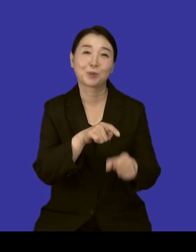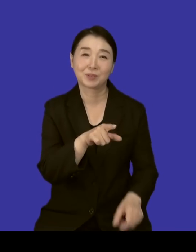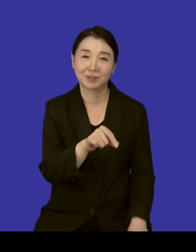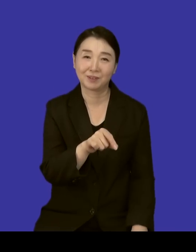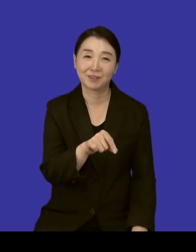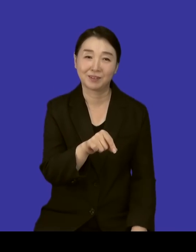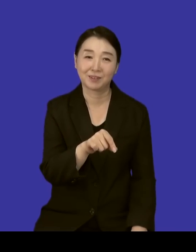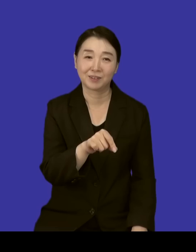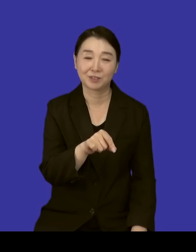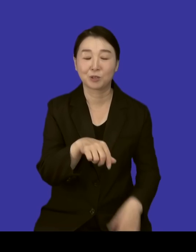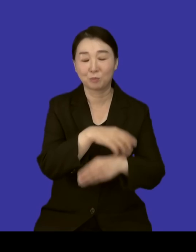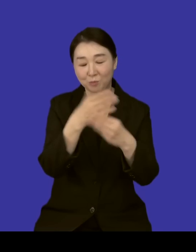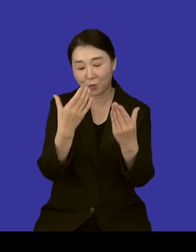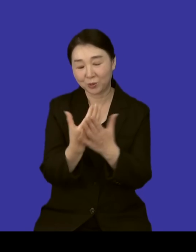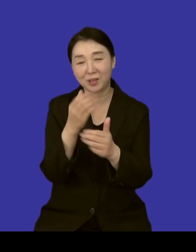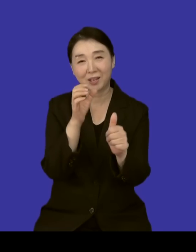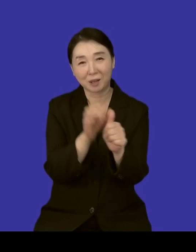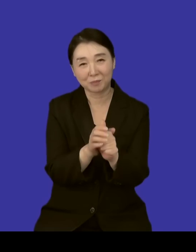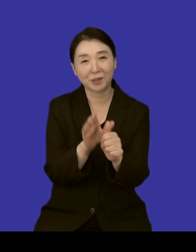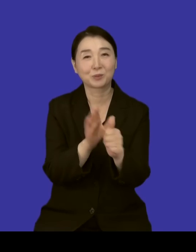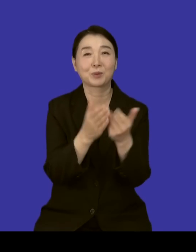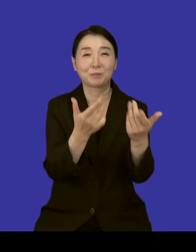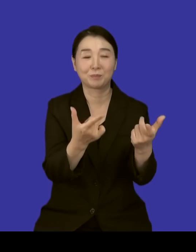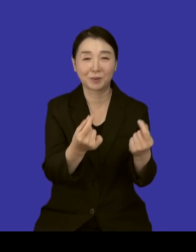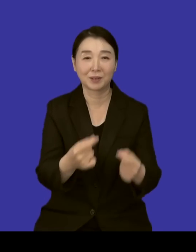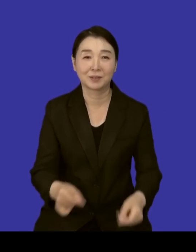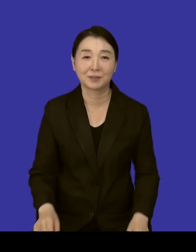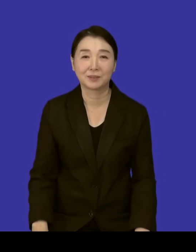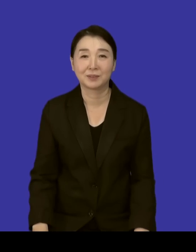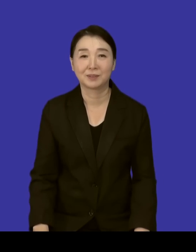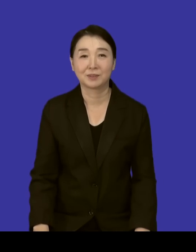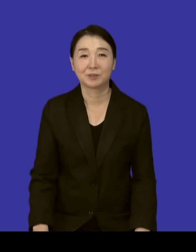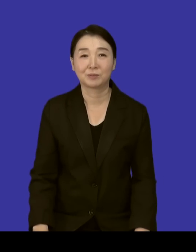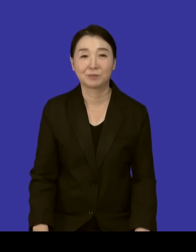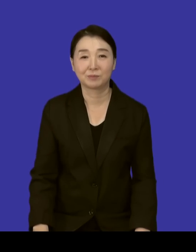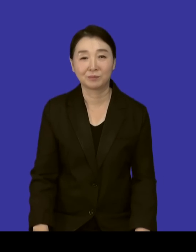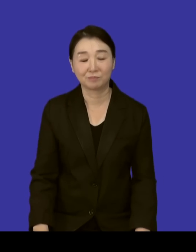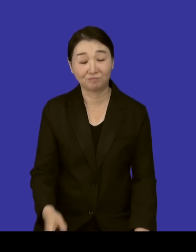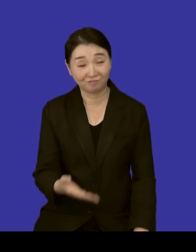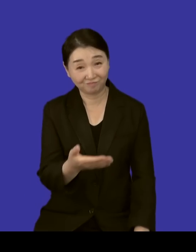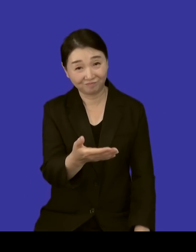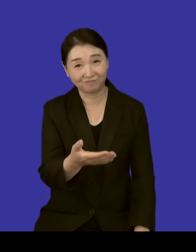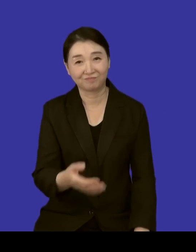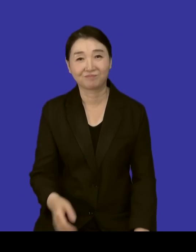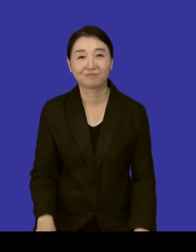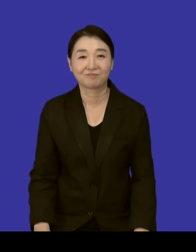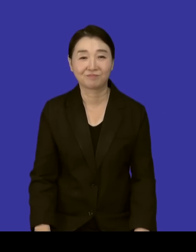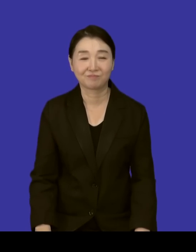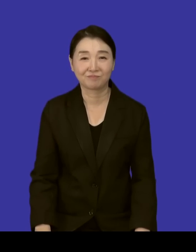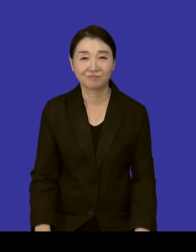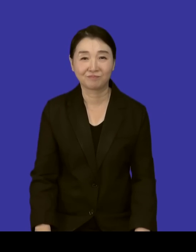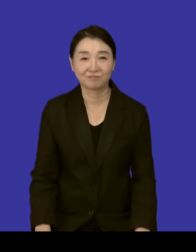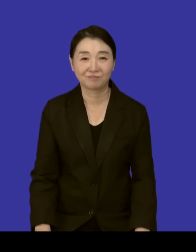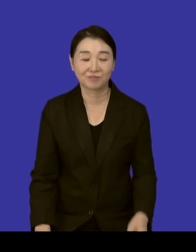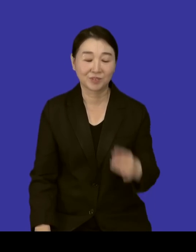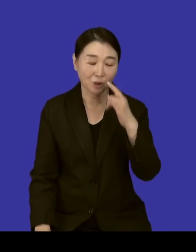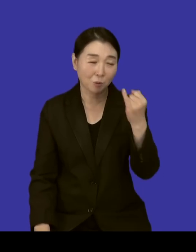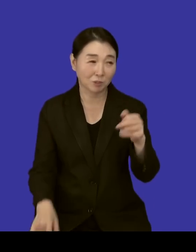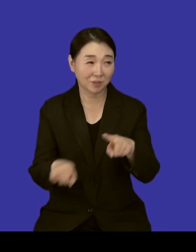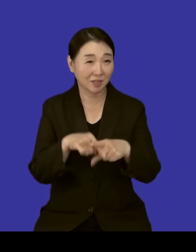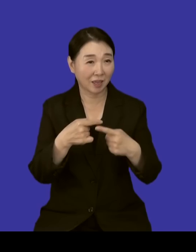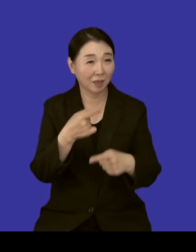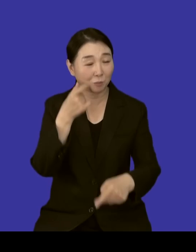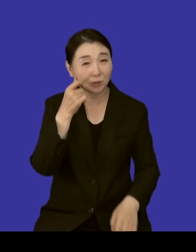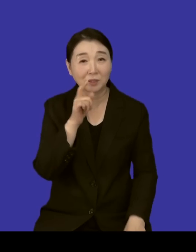이 모든 것들을 감당할 수 있게 해주셨던 것 같고요. 예. 네. 그리고 어머님이 네. 이해가 안 가신다 그러셨잖아요.